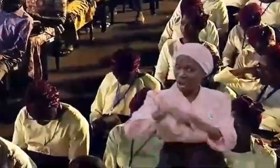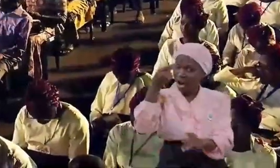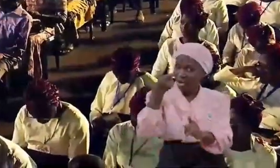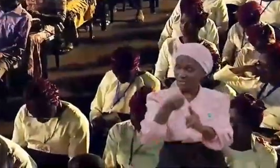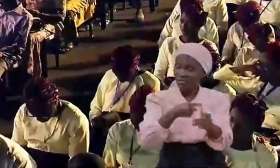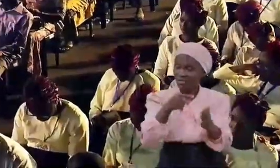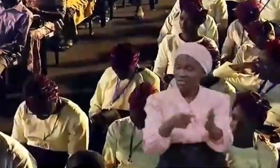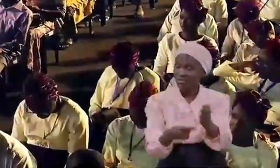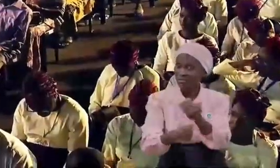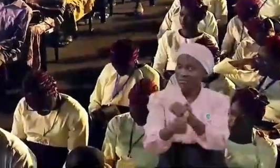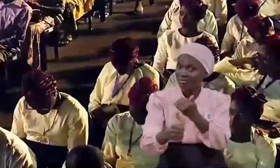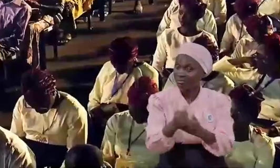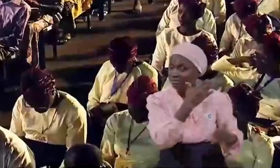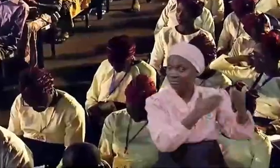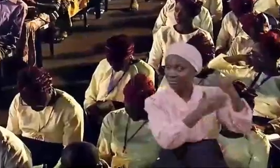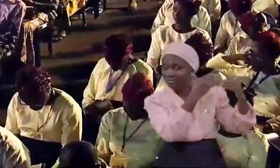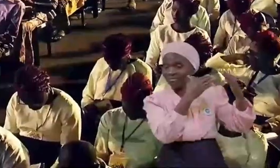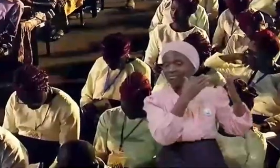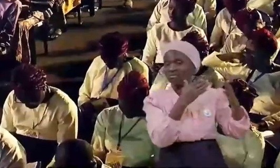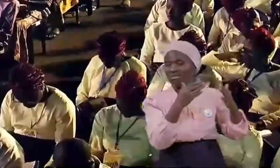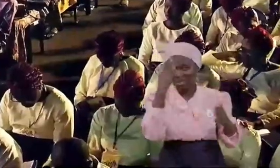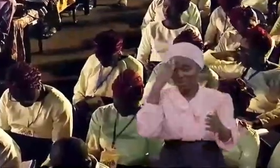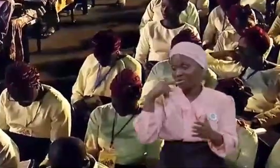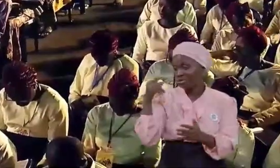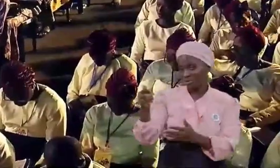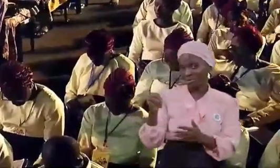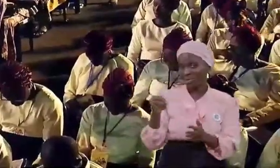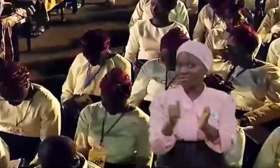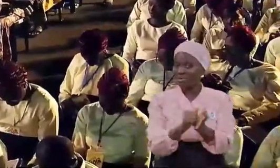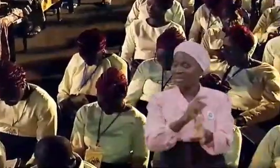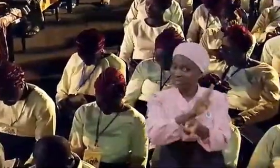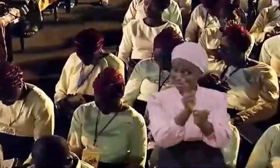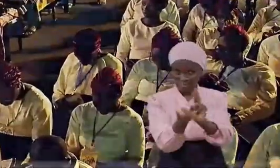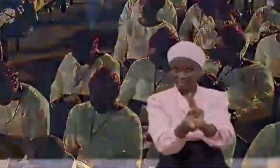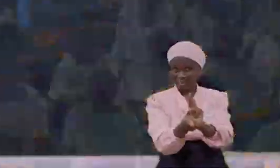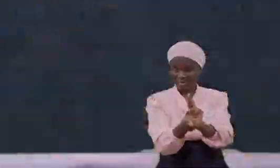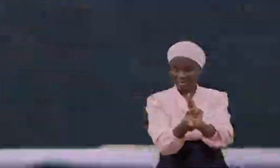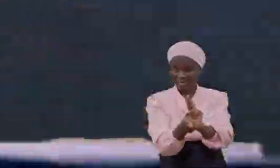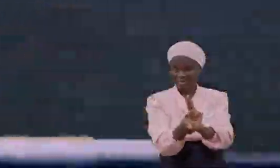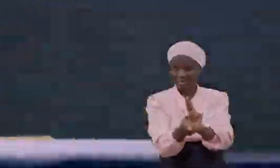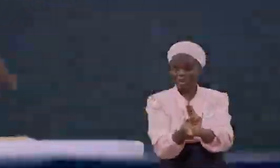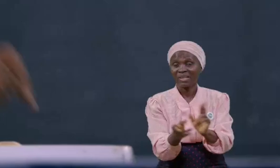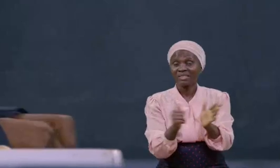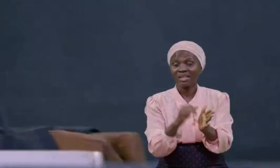Vous savez, il leur a dit cela, général, repentez-vous. Ça, c'est un mot général, mais